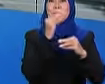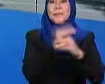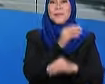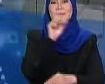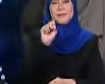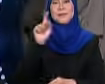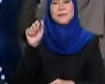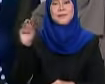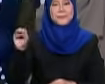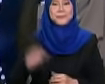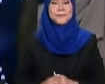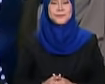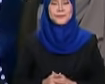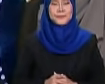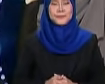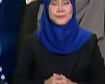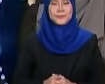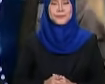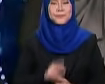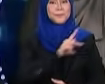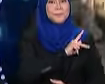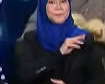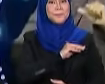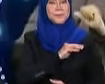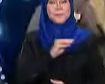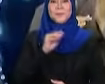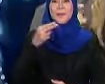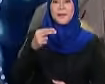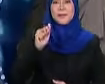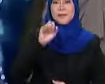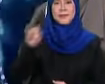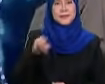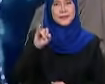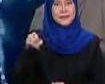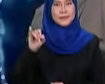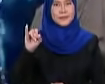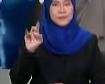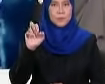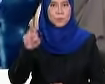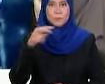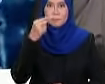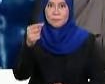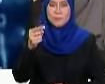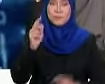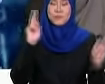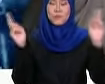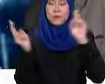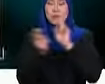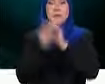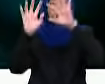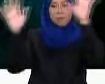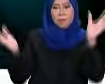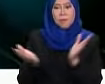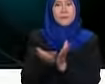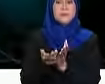stem hai hai Hai ketua menteri dato' Sri Panglima Haji Noor berkata perubahan dalam lanskap global memerlukan